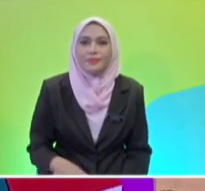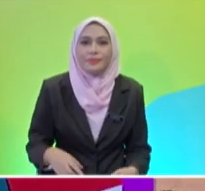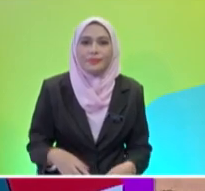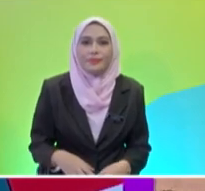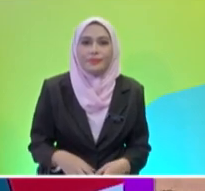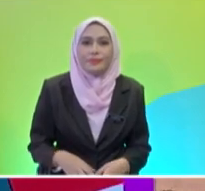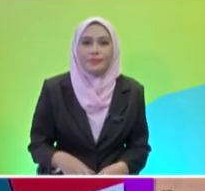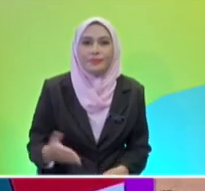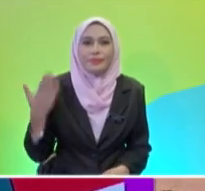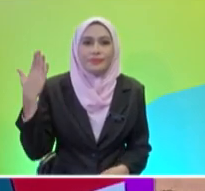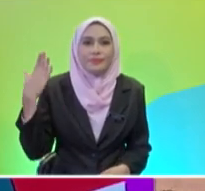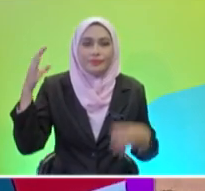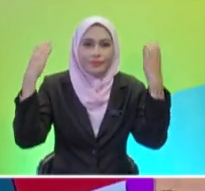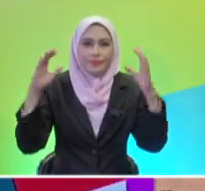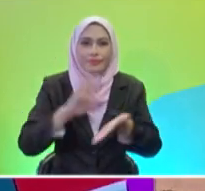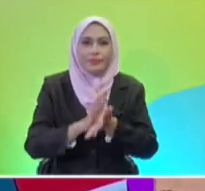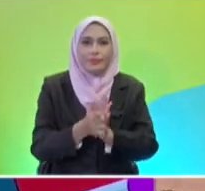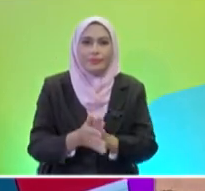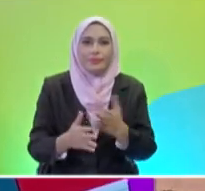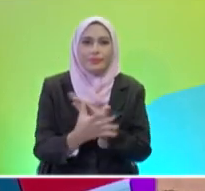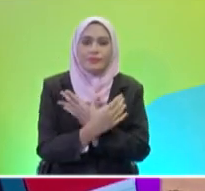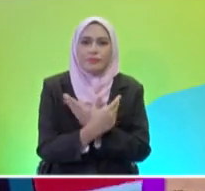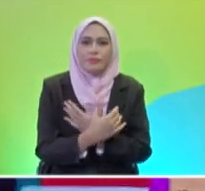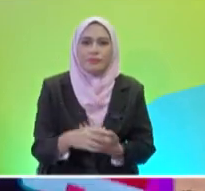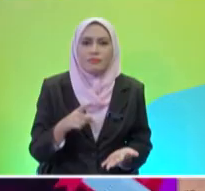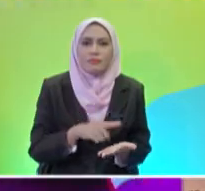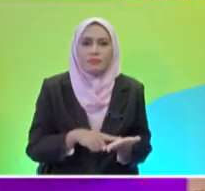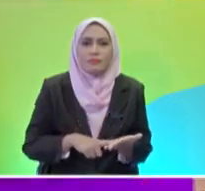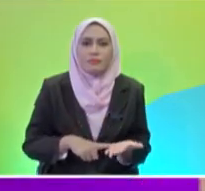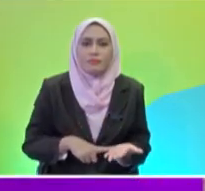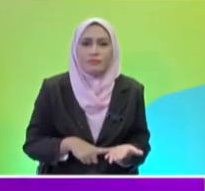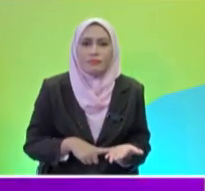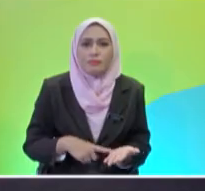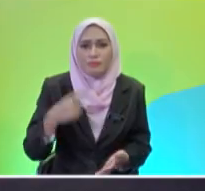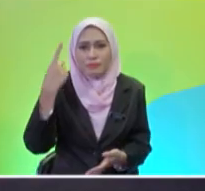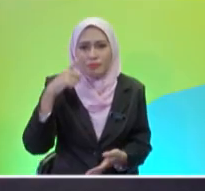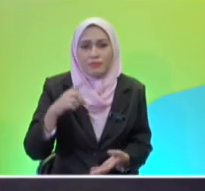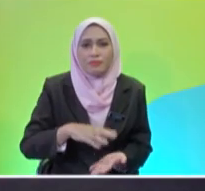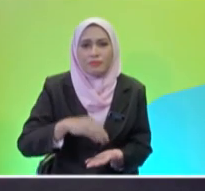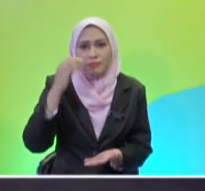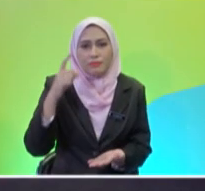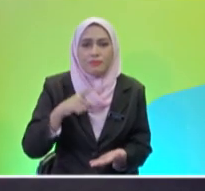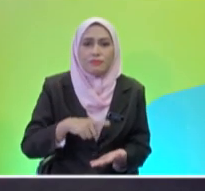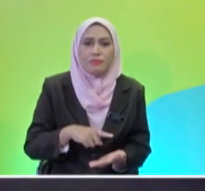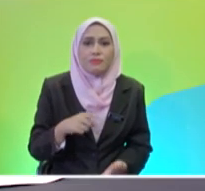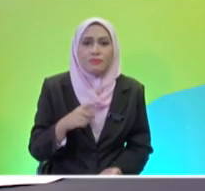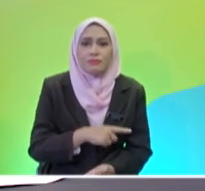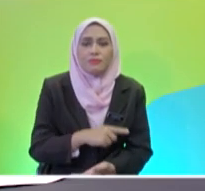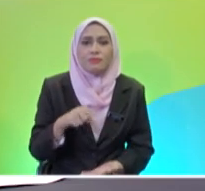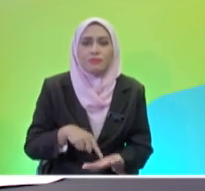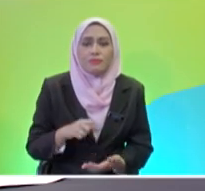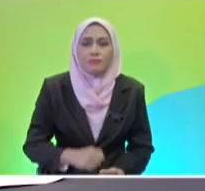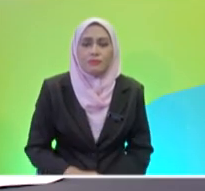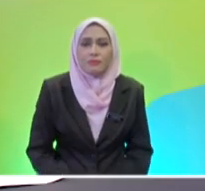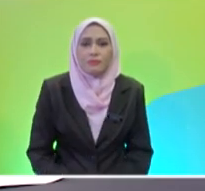jadi rama-rama. Apa berkaitannya dengan pembelajaran kita pada hari ini? Silakan Cikgu Idayu. Okey, tadi